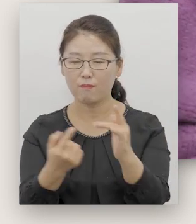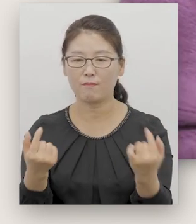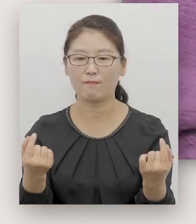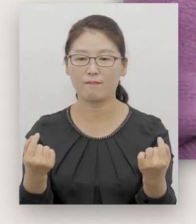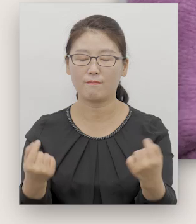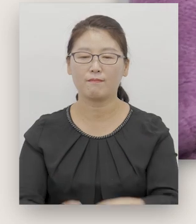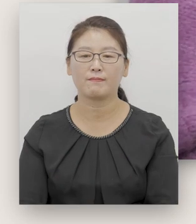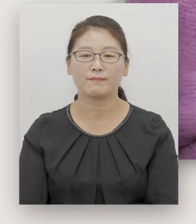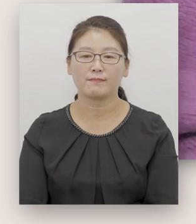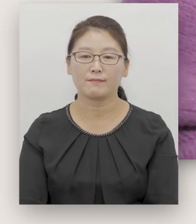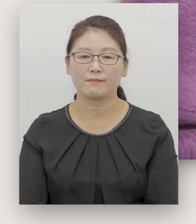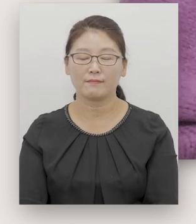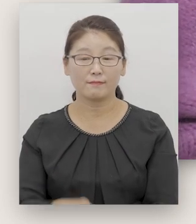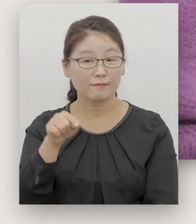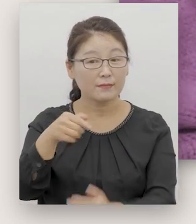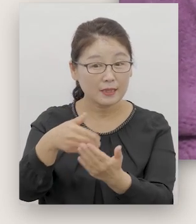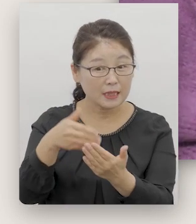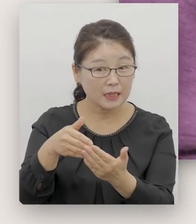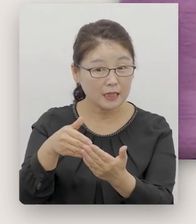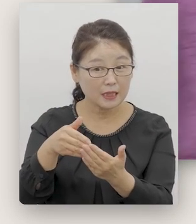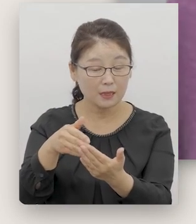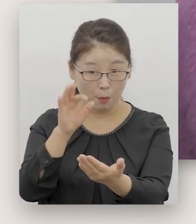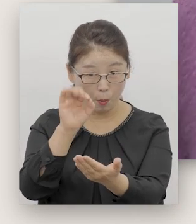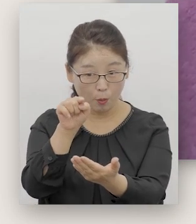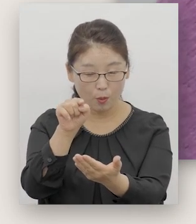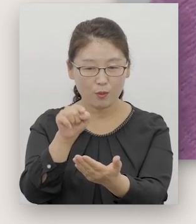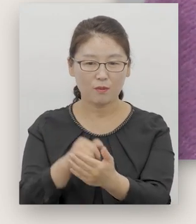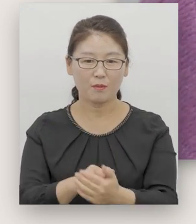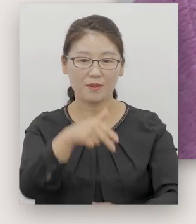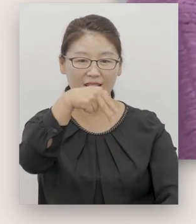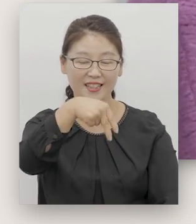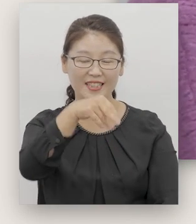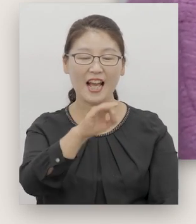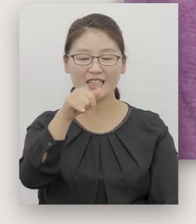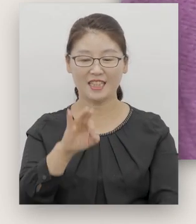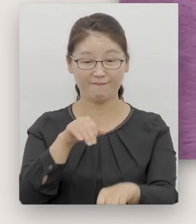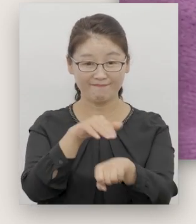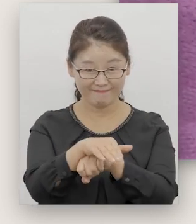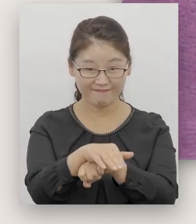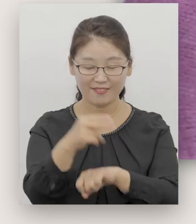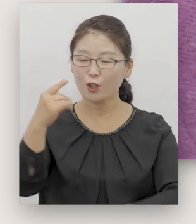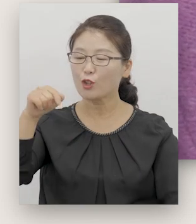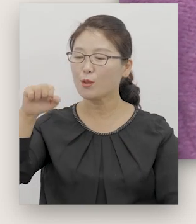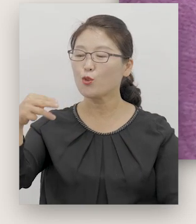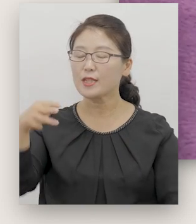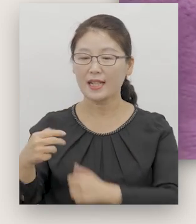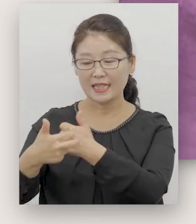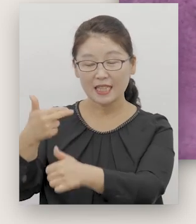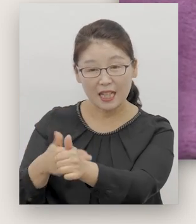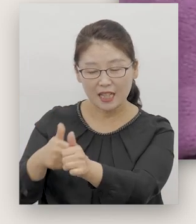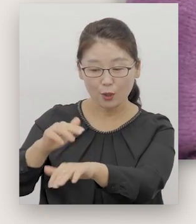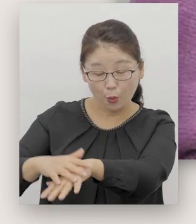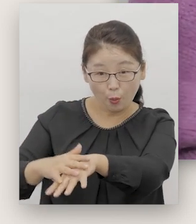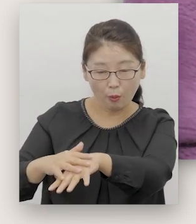이제 상징주의에 대한 얘기가 조금 나왔었죠. 디뮐셸 박사의 손에 대한 표현을 했었던 것처럼 여기는 제목을 신부라고 붙입니다. 이게